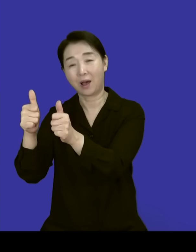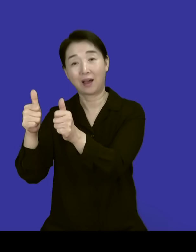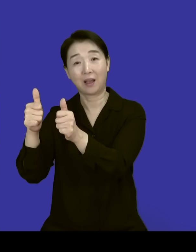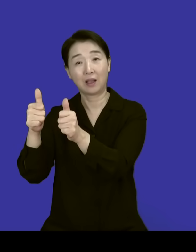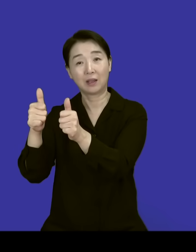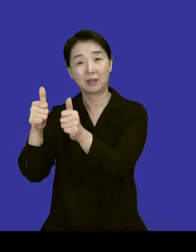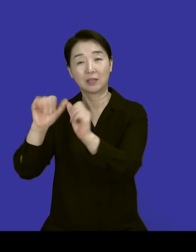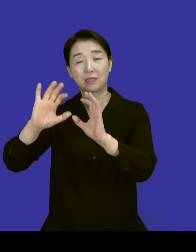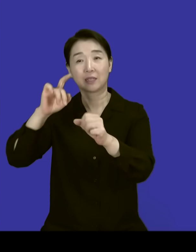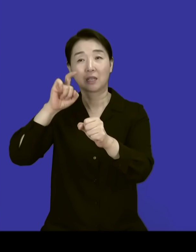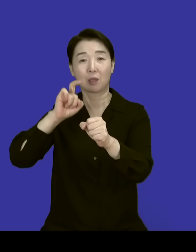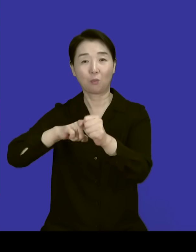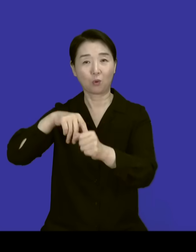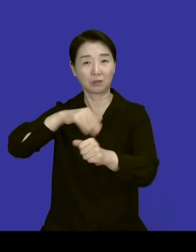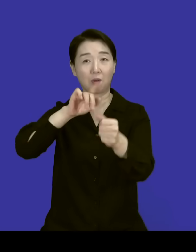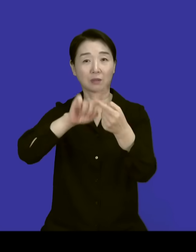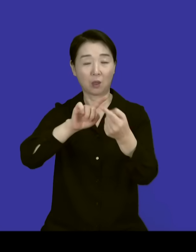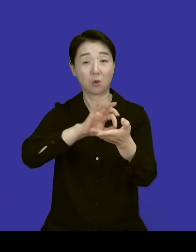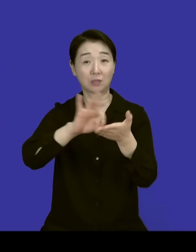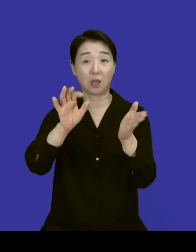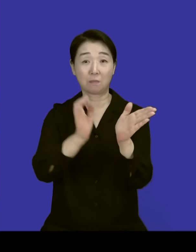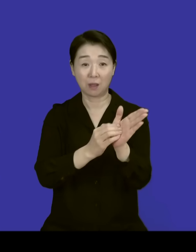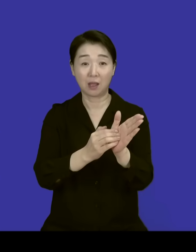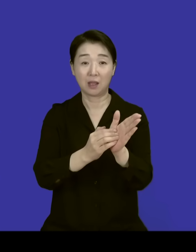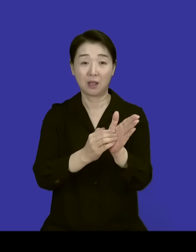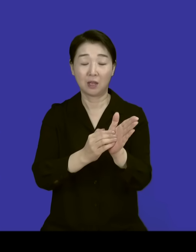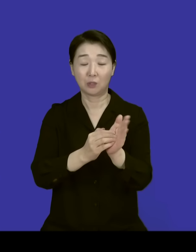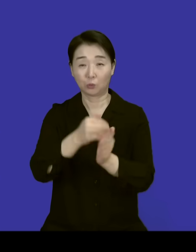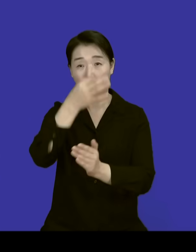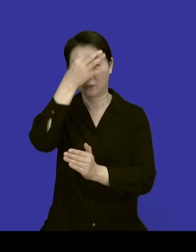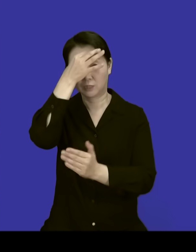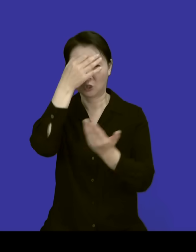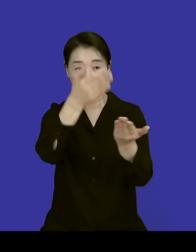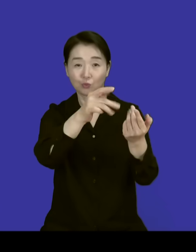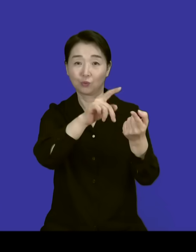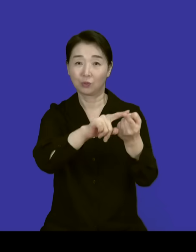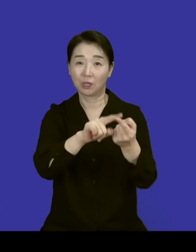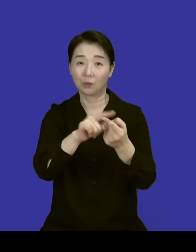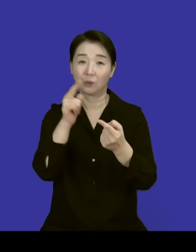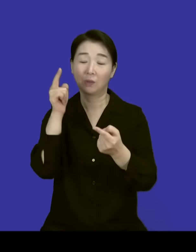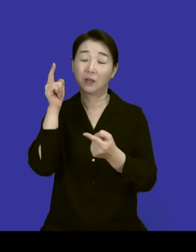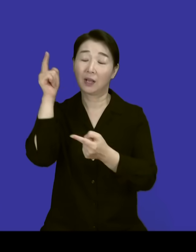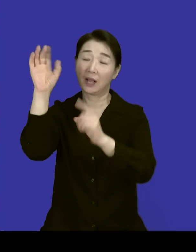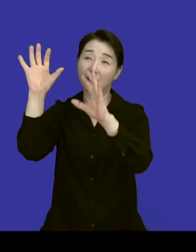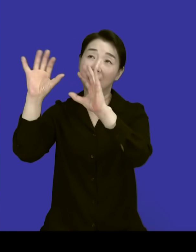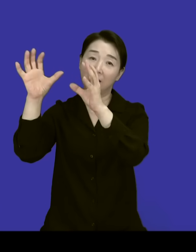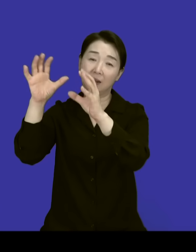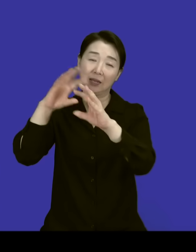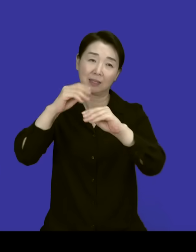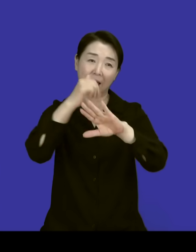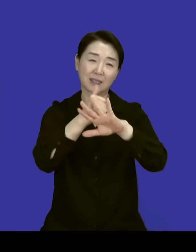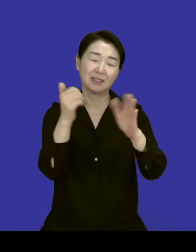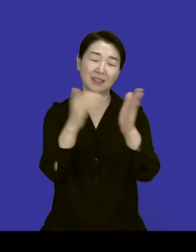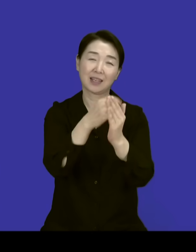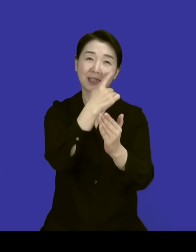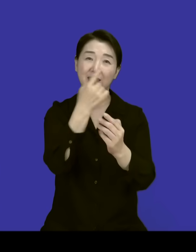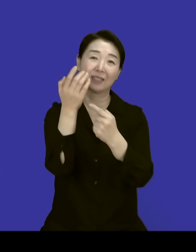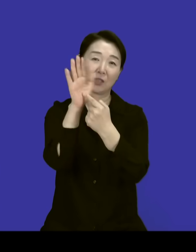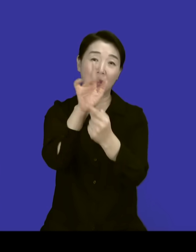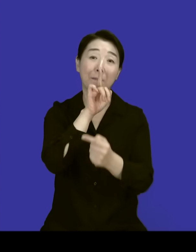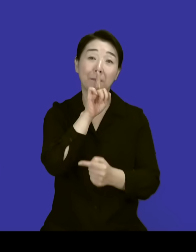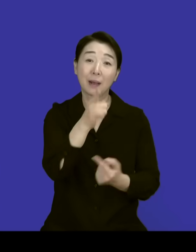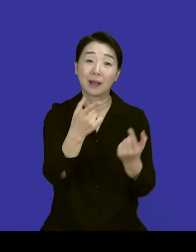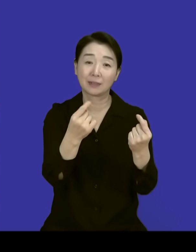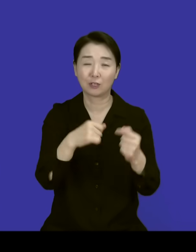세상에 보내신 목적대로 쓰임받고 네. 또 내가 준 그 재능을 가지고 네. 하늘나라와 땅끝까지 이런 내가 증인이 되라 하신 그